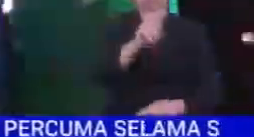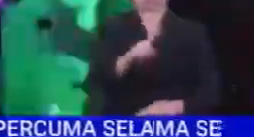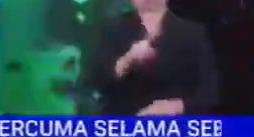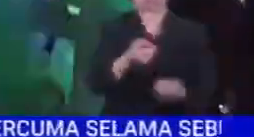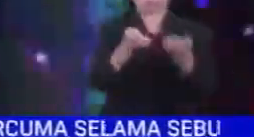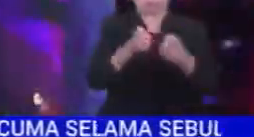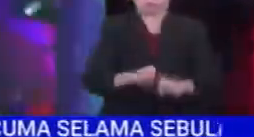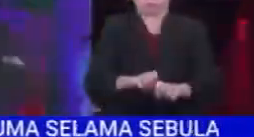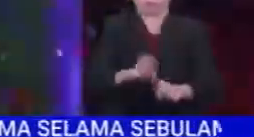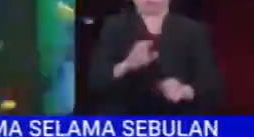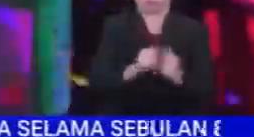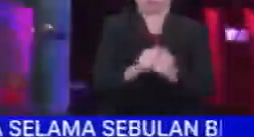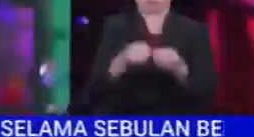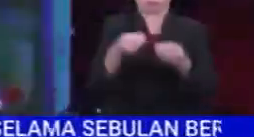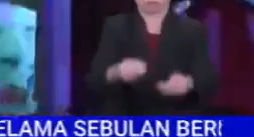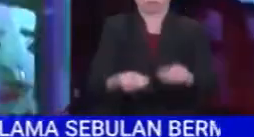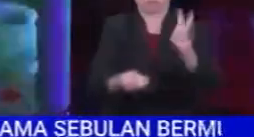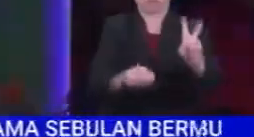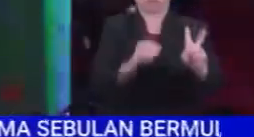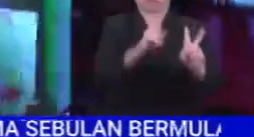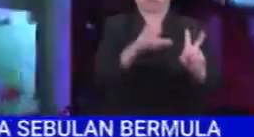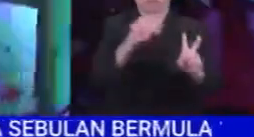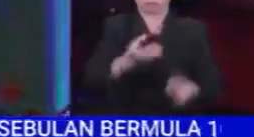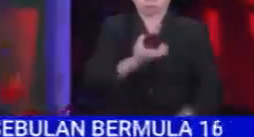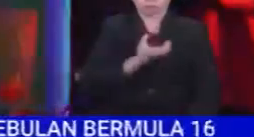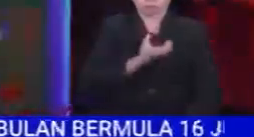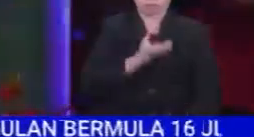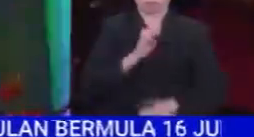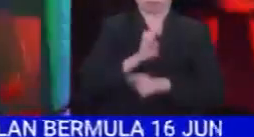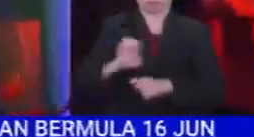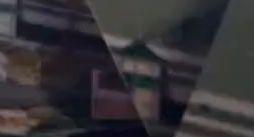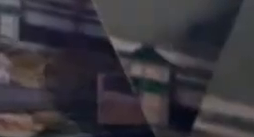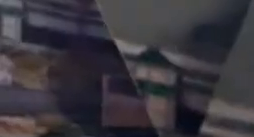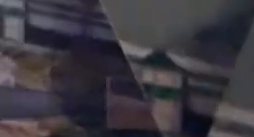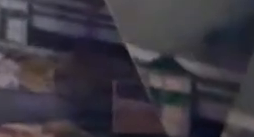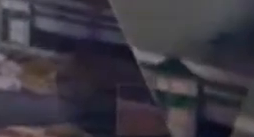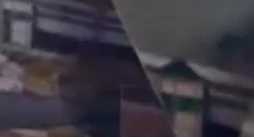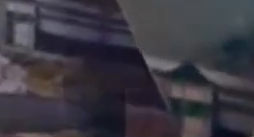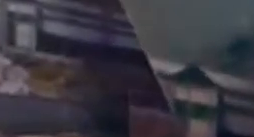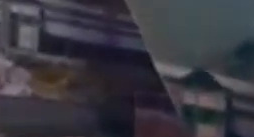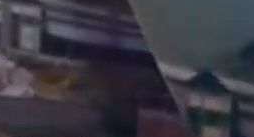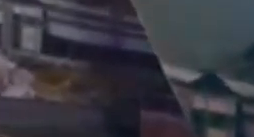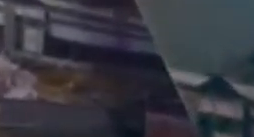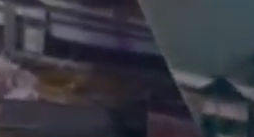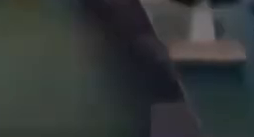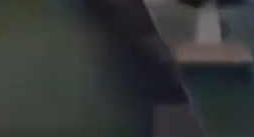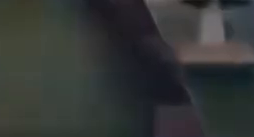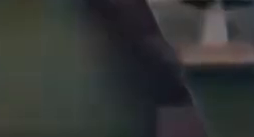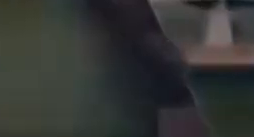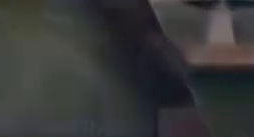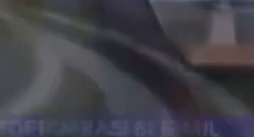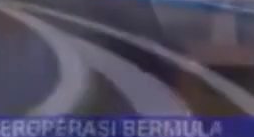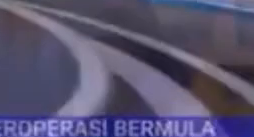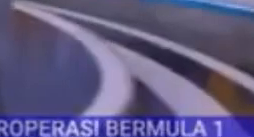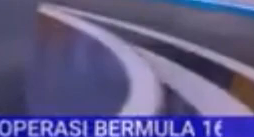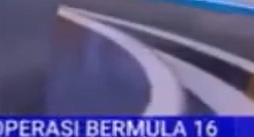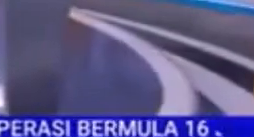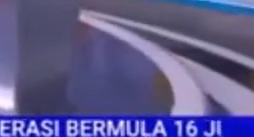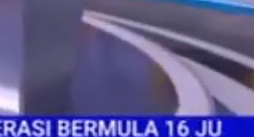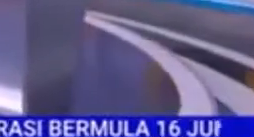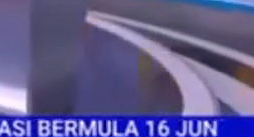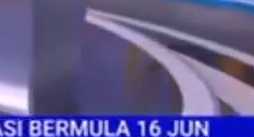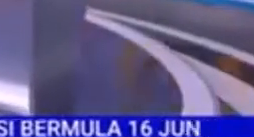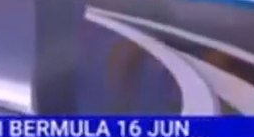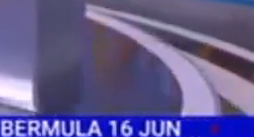yang dipertandingkan dengan menawarkan 210 banyak banget Hai perkenalkan pentingnya perkembangan pentingnya